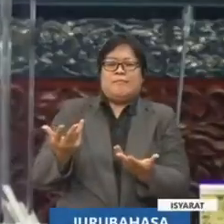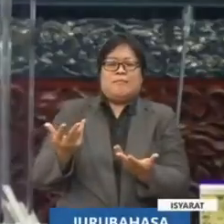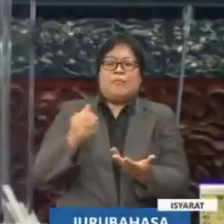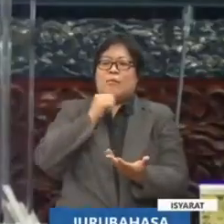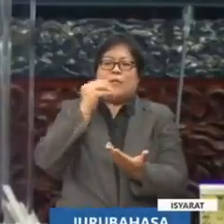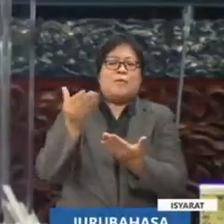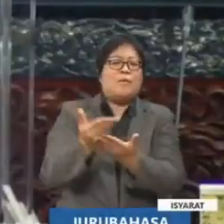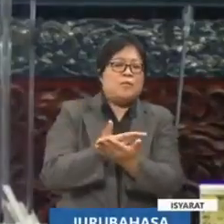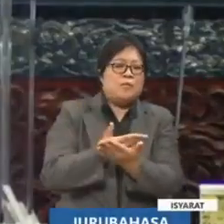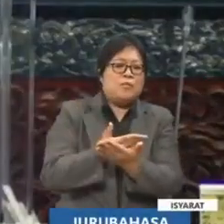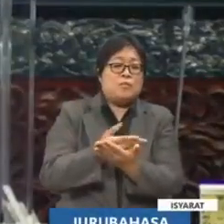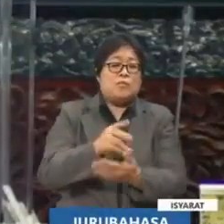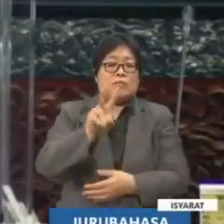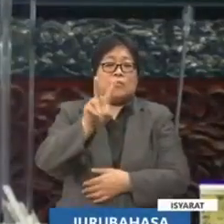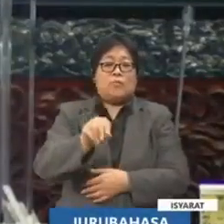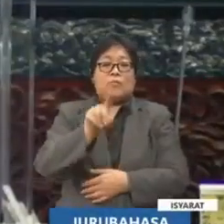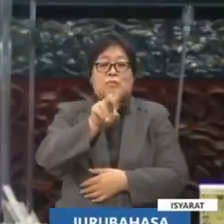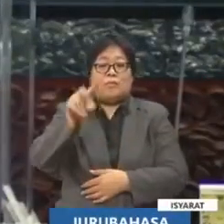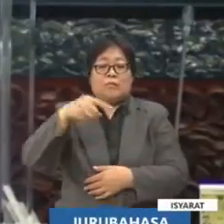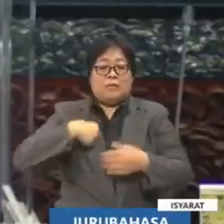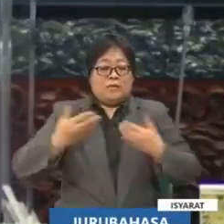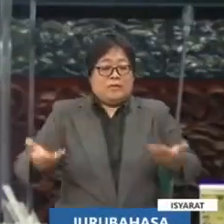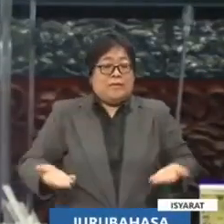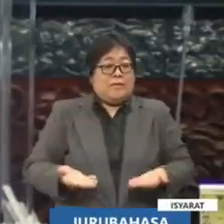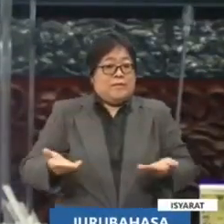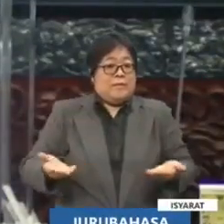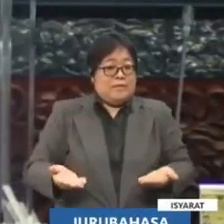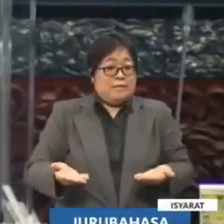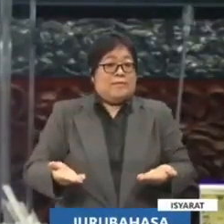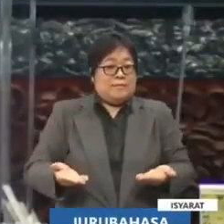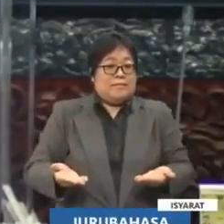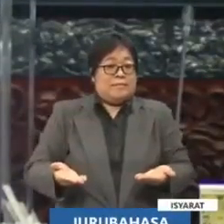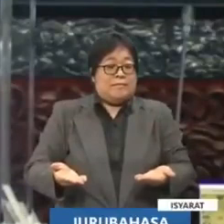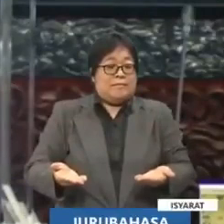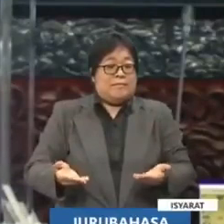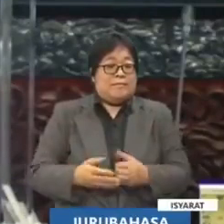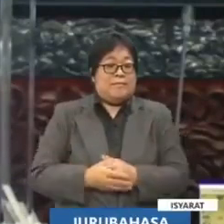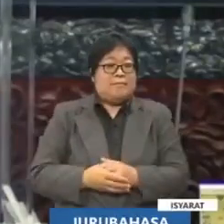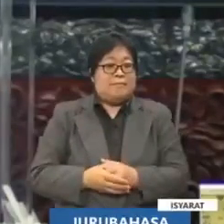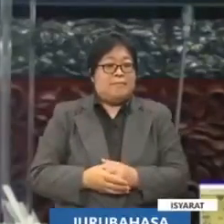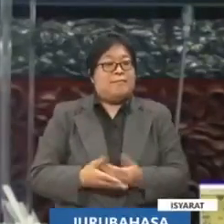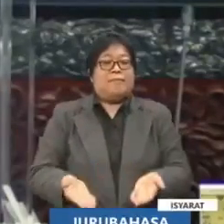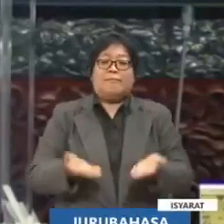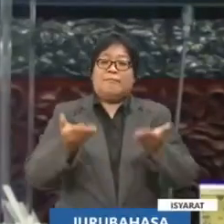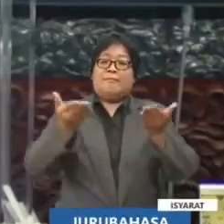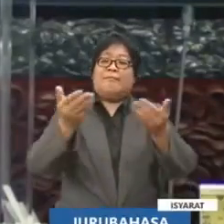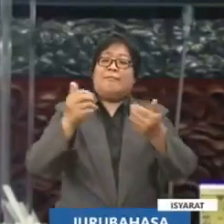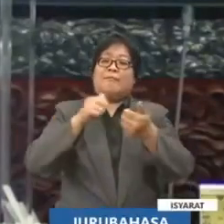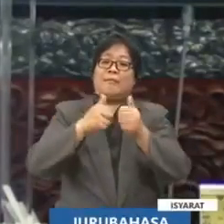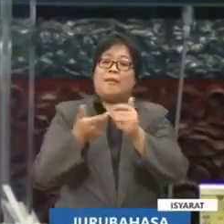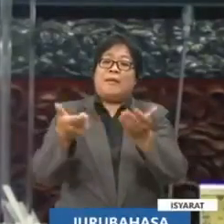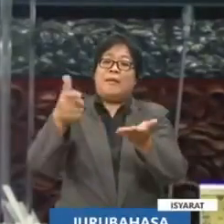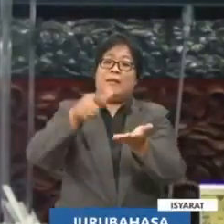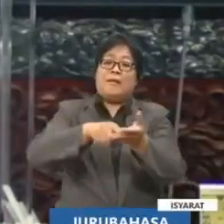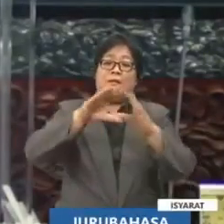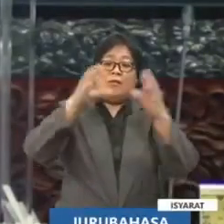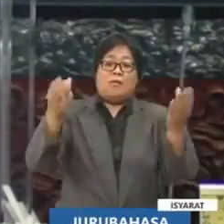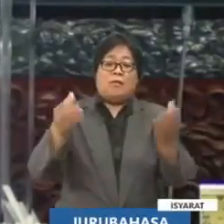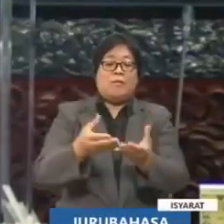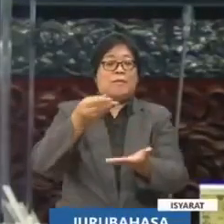bukan perkara baru. Ya. 2012 saya berdiri di sini mengangkat permasalahan laporan